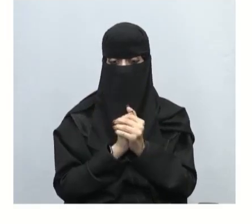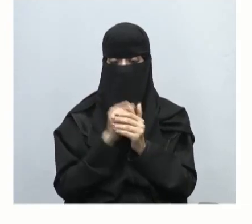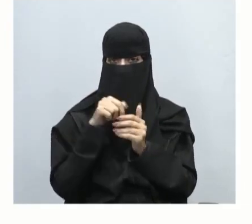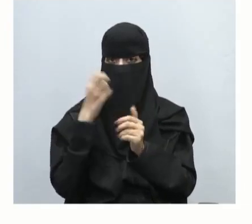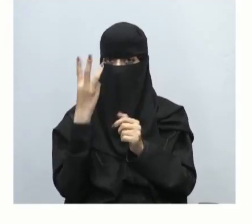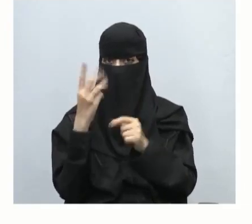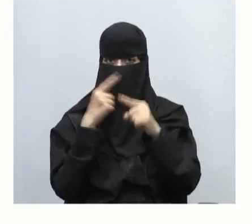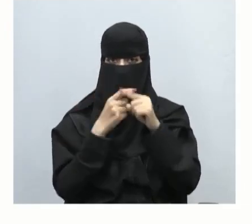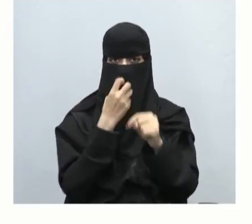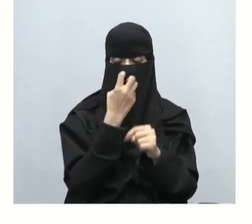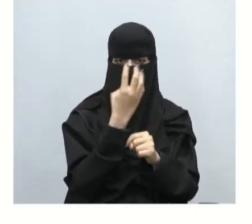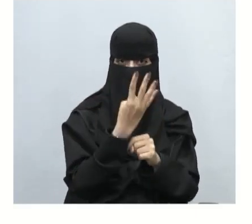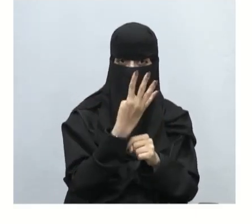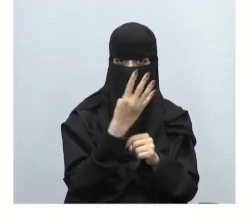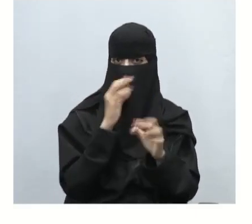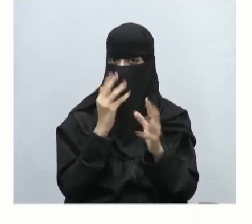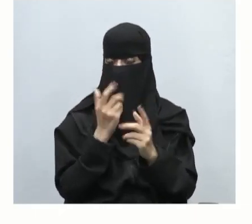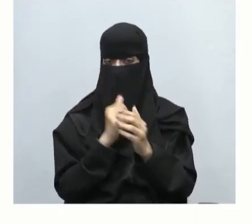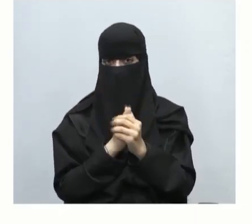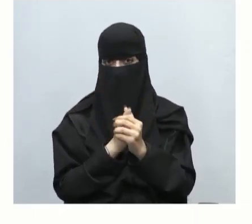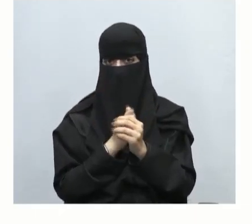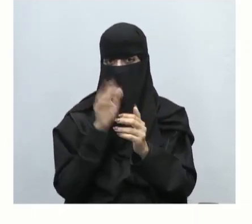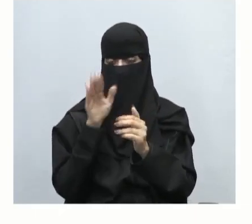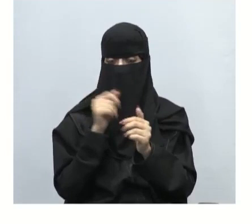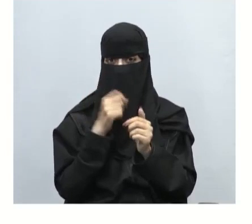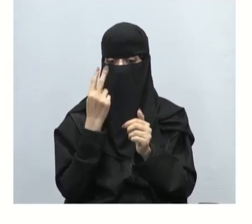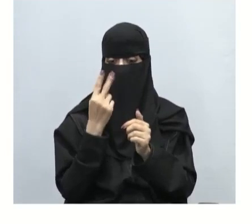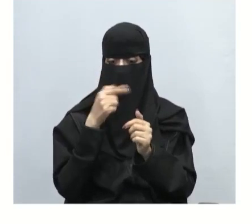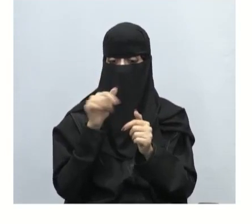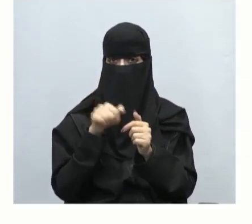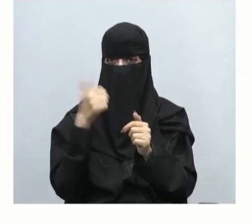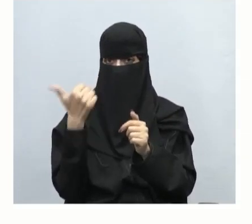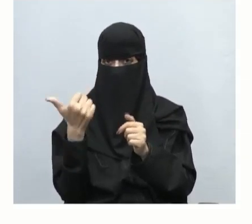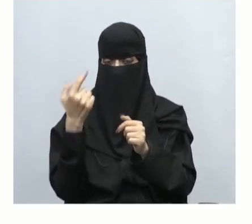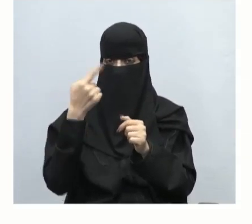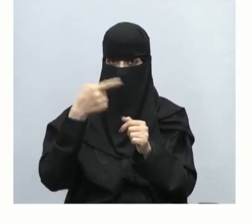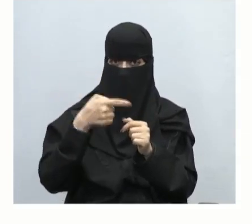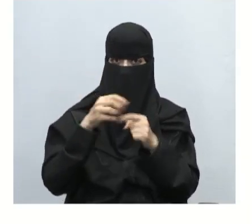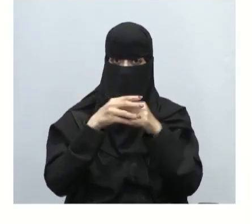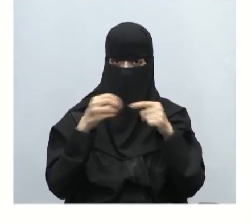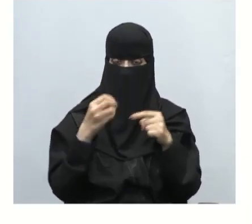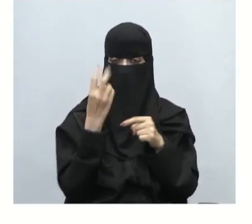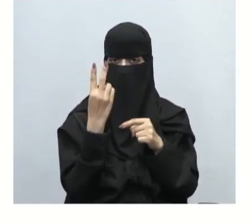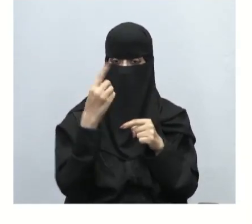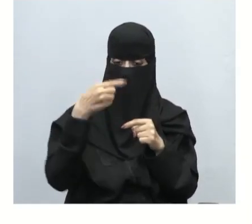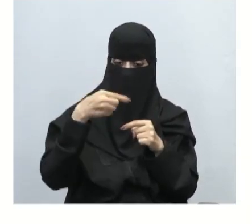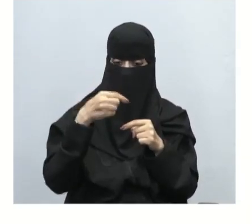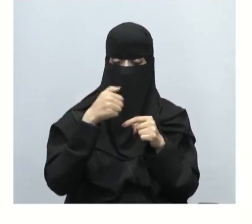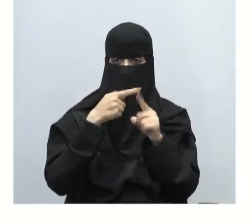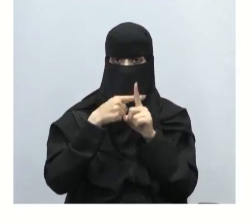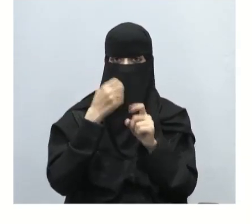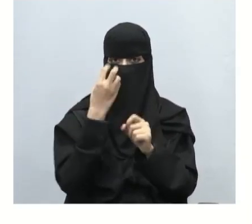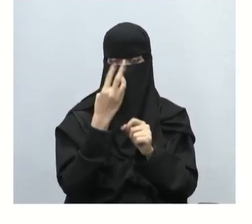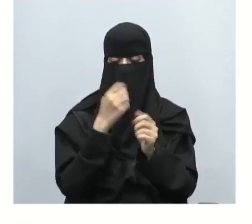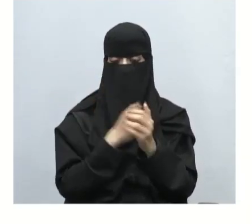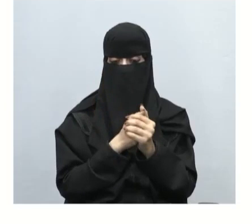الضرب لدي 3 في 4 تصبح العباره 16 مطروحه منها 12 12 قيمه